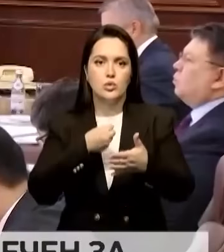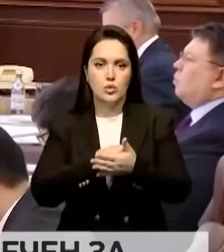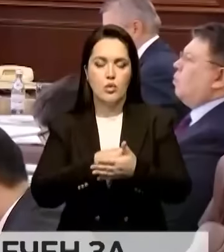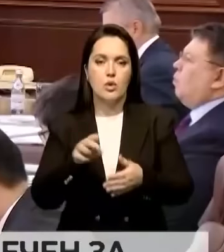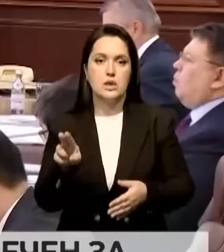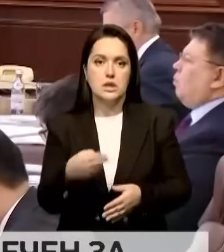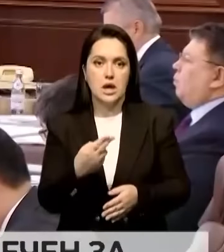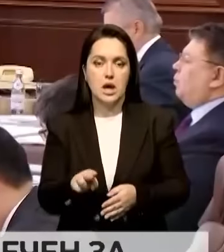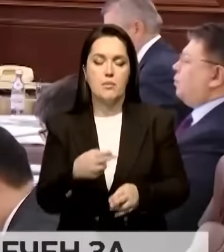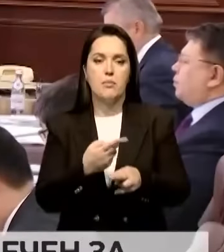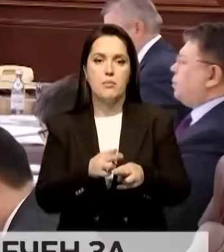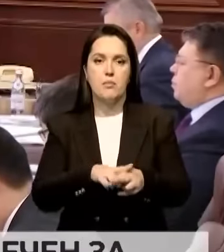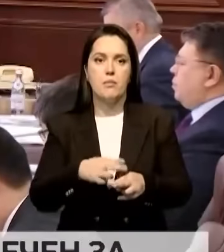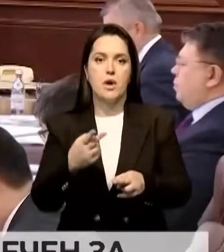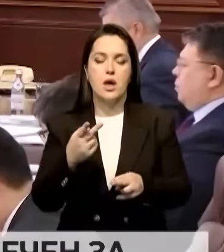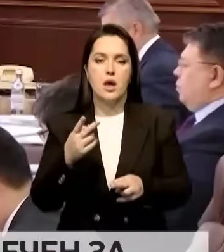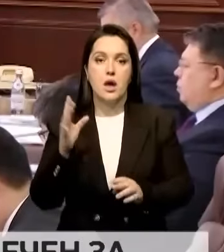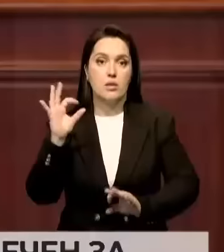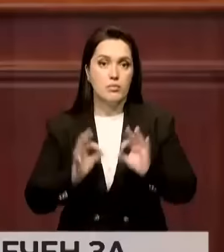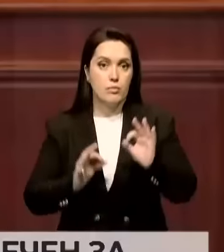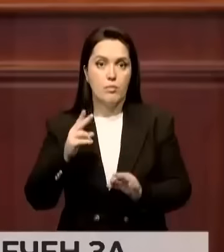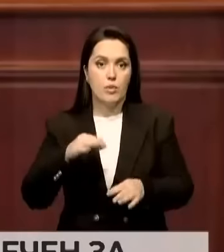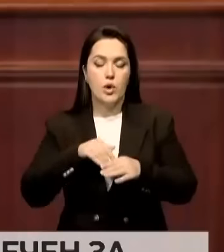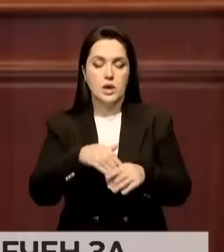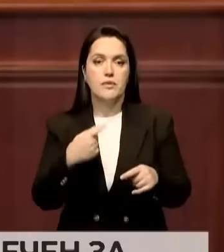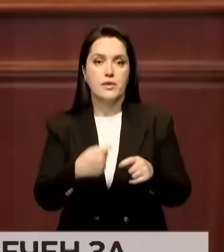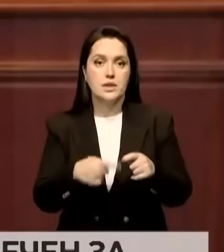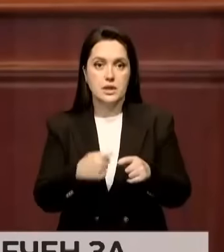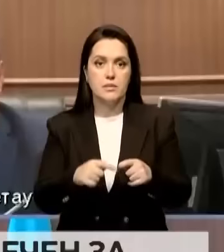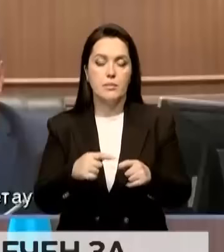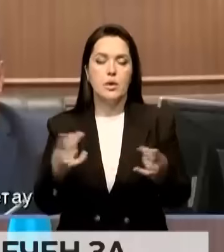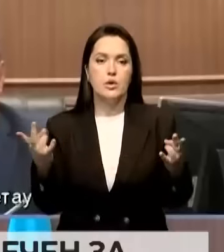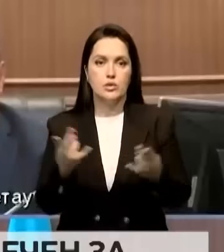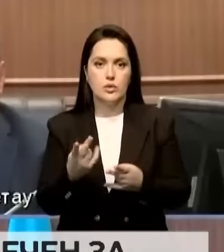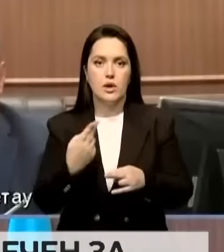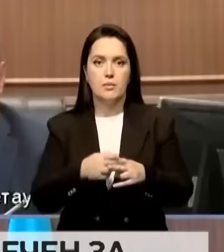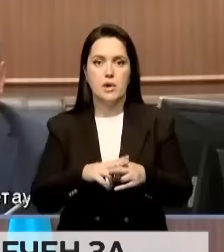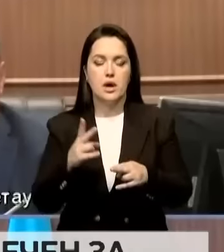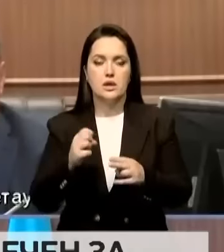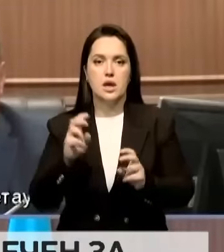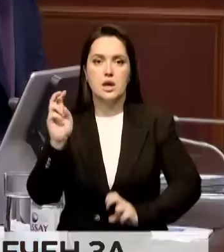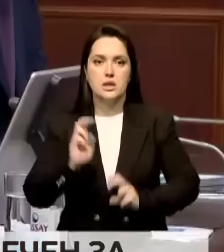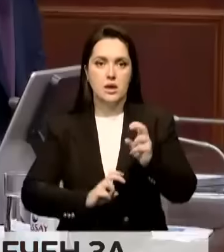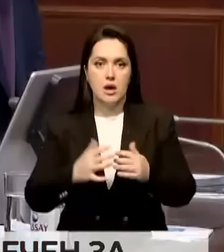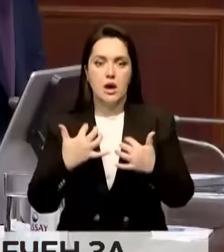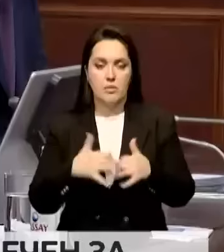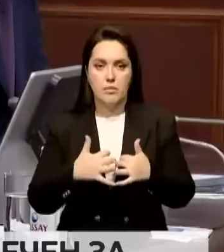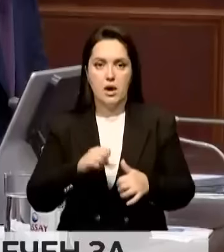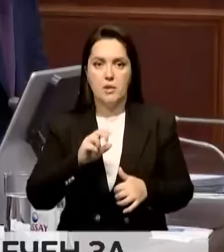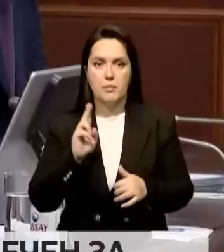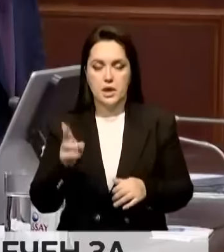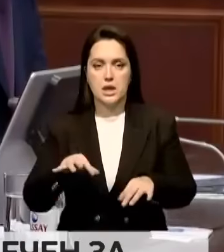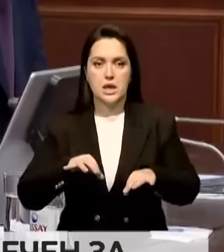обеспечить исполнение целевого индикатора по инвестициям в основной капитал. Особый акцент нужно сделать на обрабатывающем секторе, АПК,